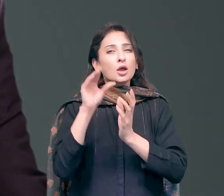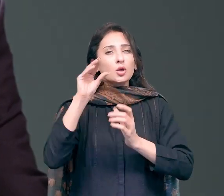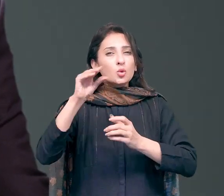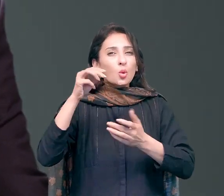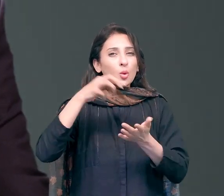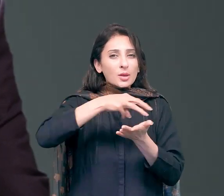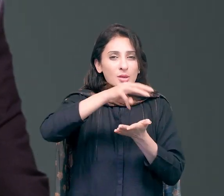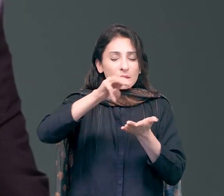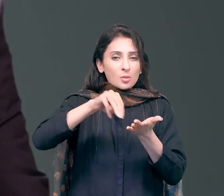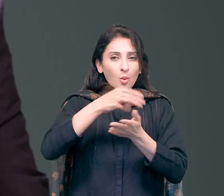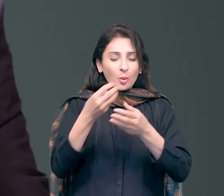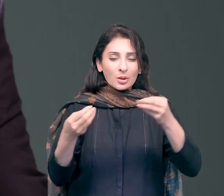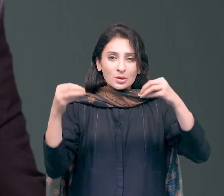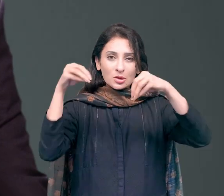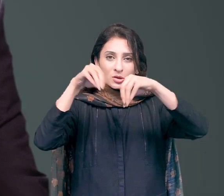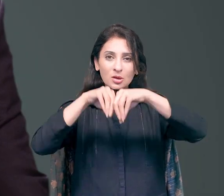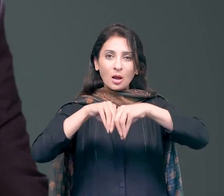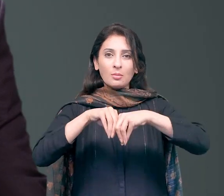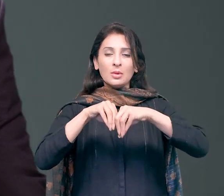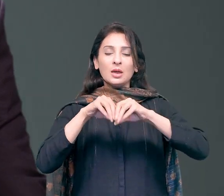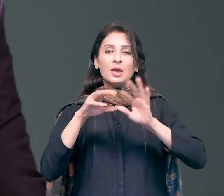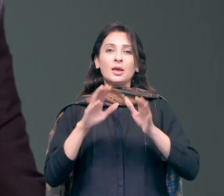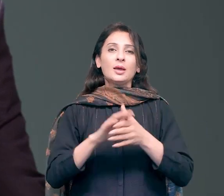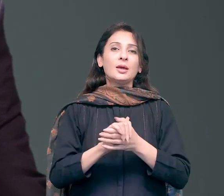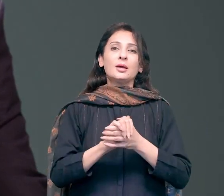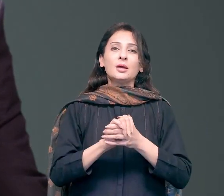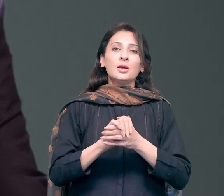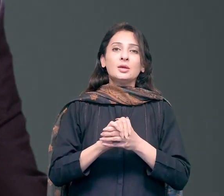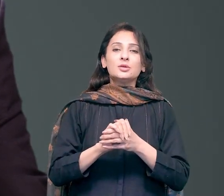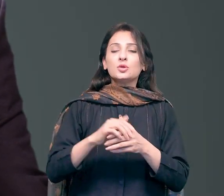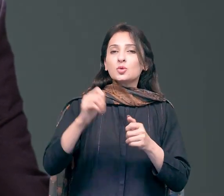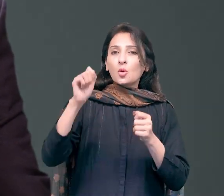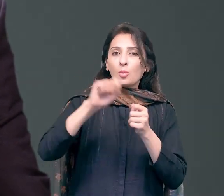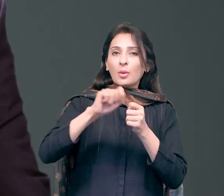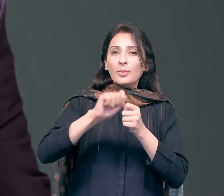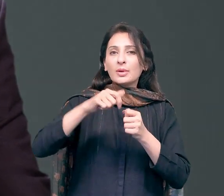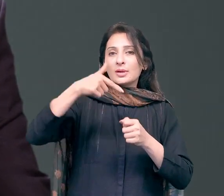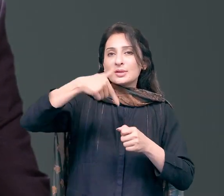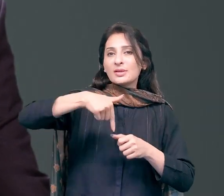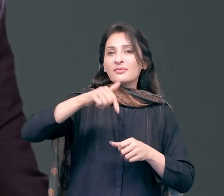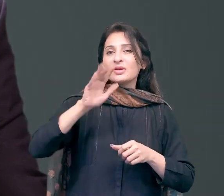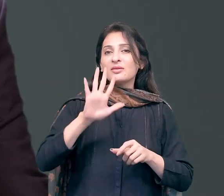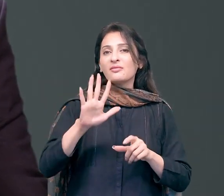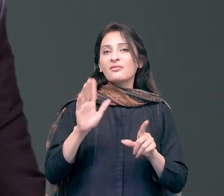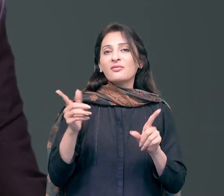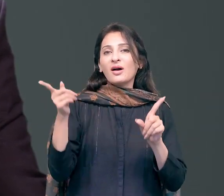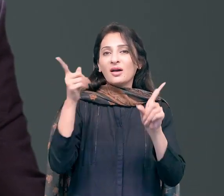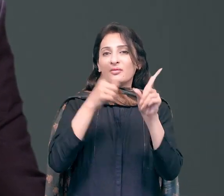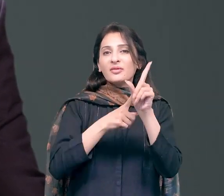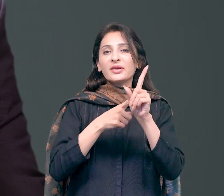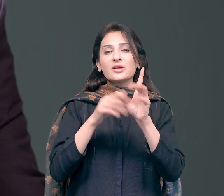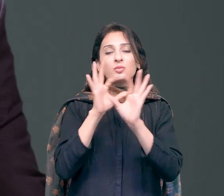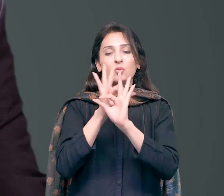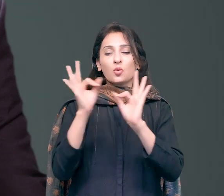کو بنے ہوئے 75 سال ہوئے ہوں گے، مگر آج